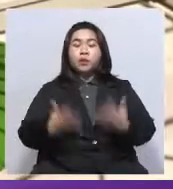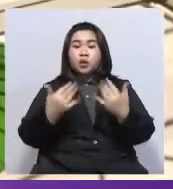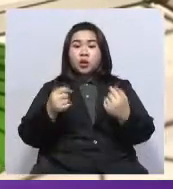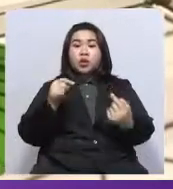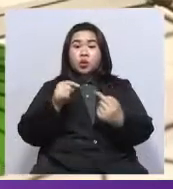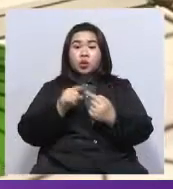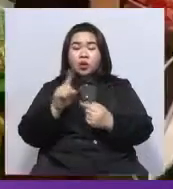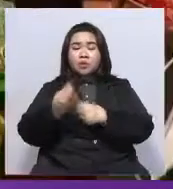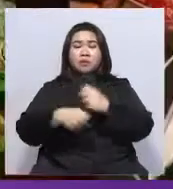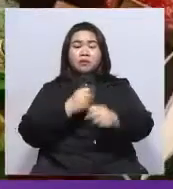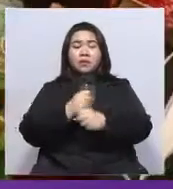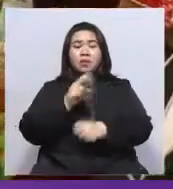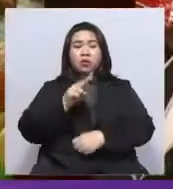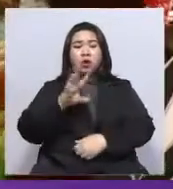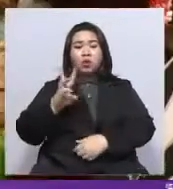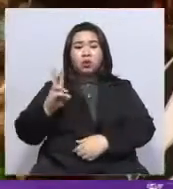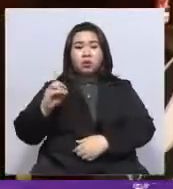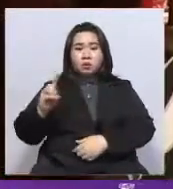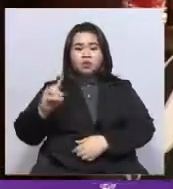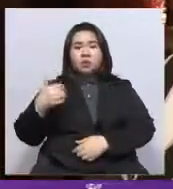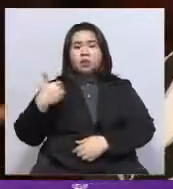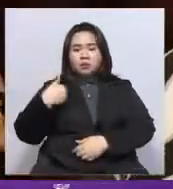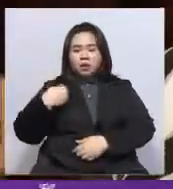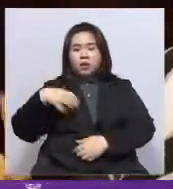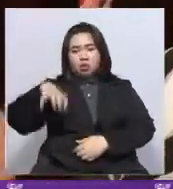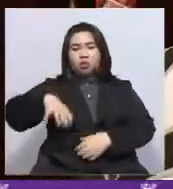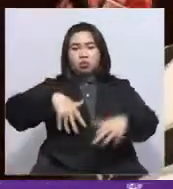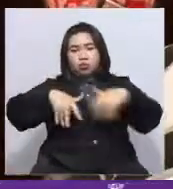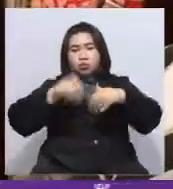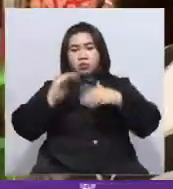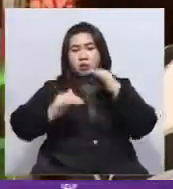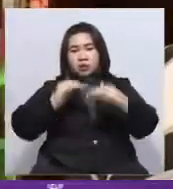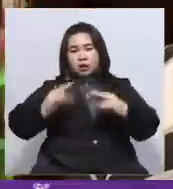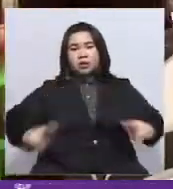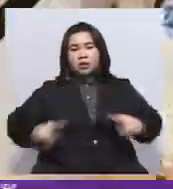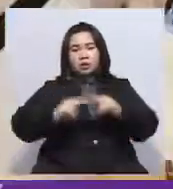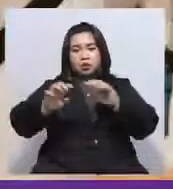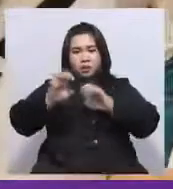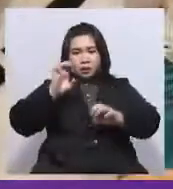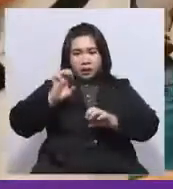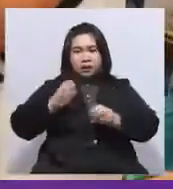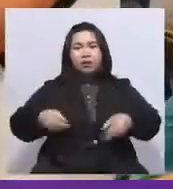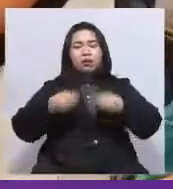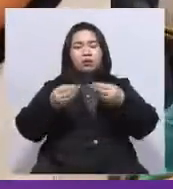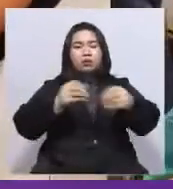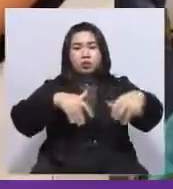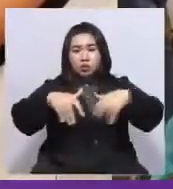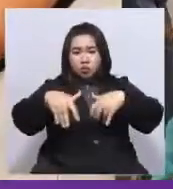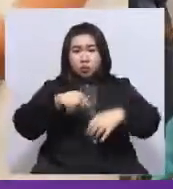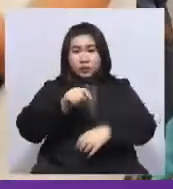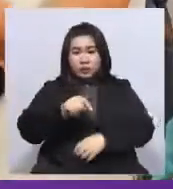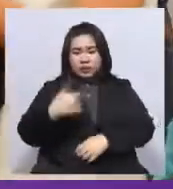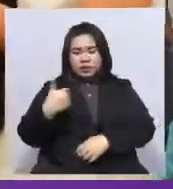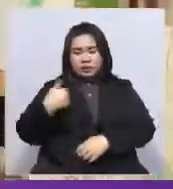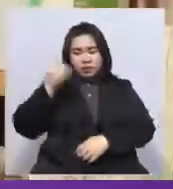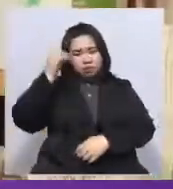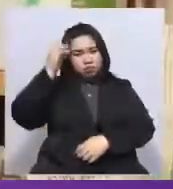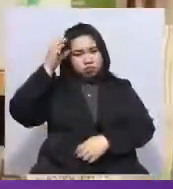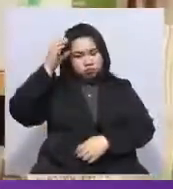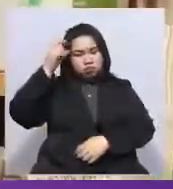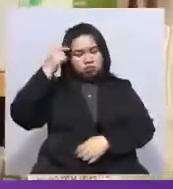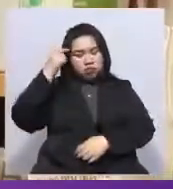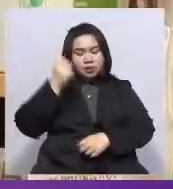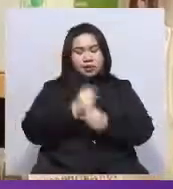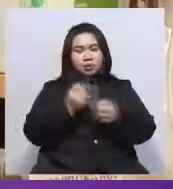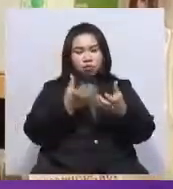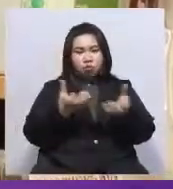ภาค2561เป็นโครงการที่กรมพัฒนาชุมชนกระทรวงมหาดไทยส่งเสริมให้ประชาชนนำอภูมิปัญญามาสร้างสรรค์เป็นผ